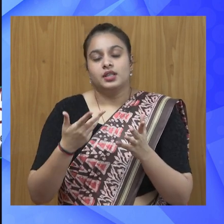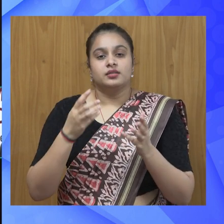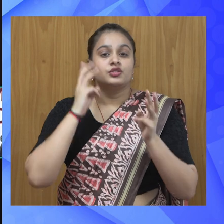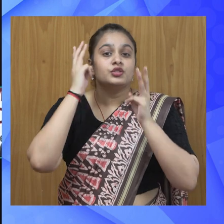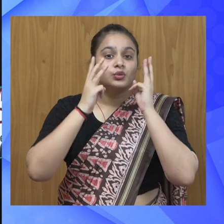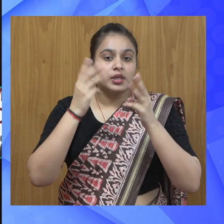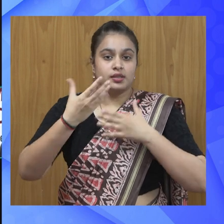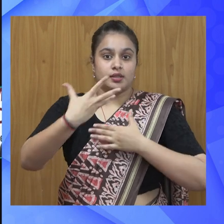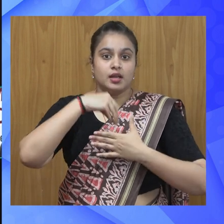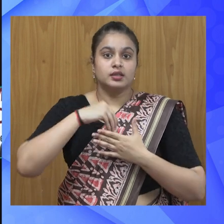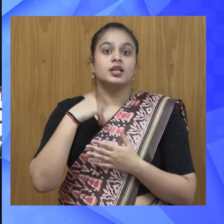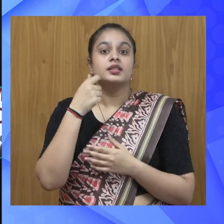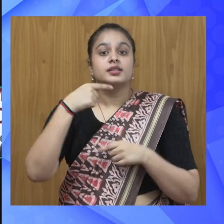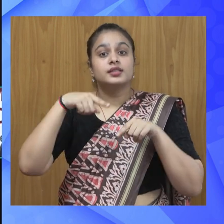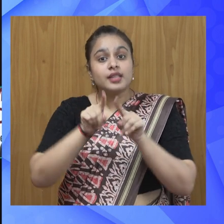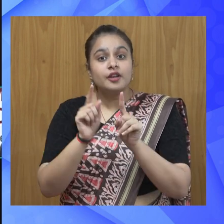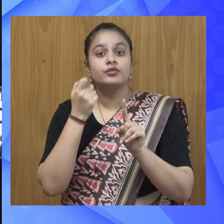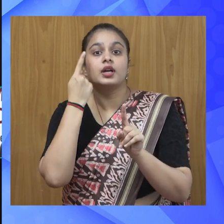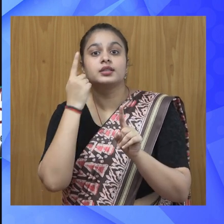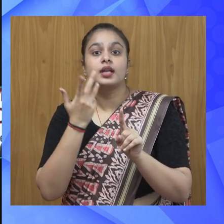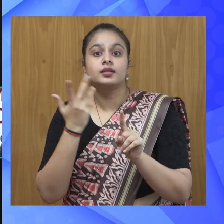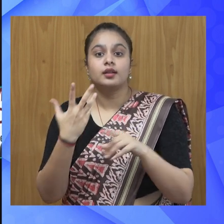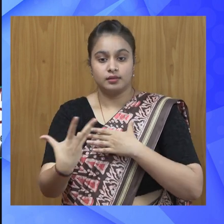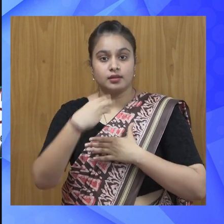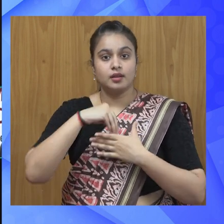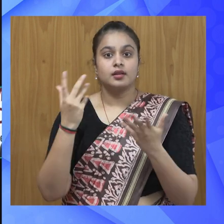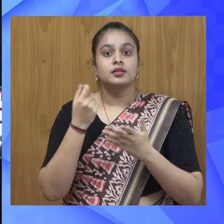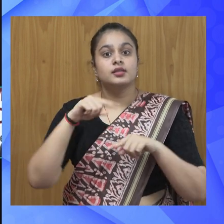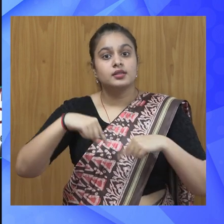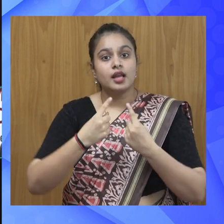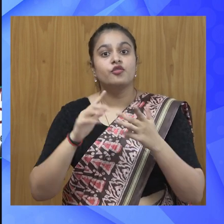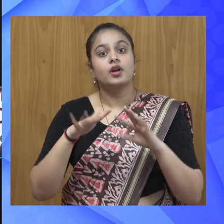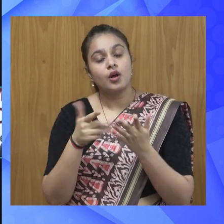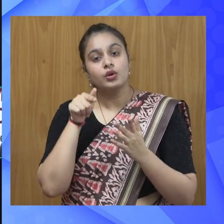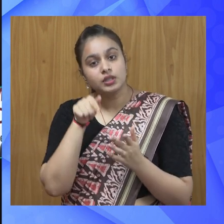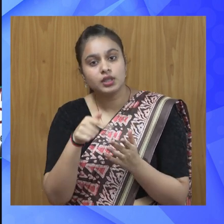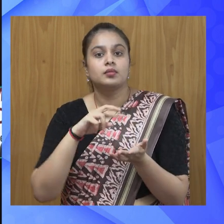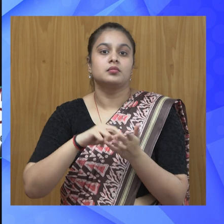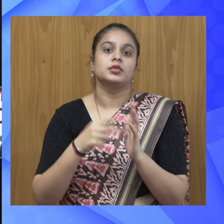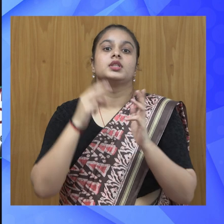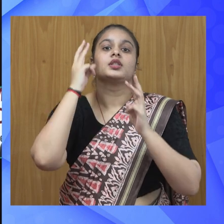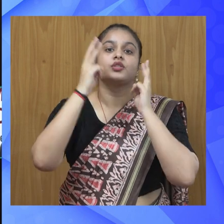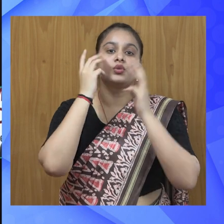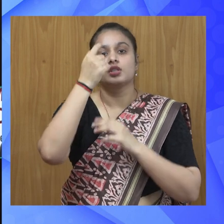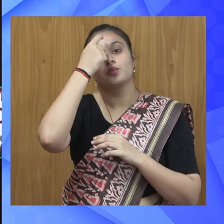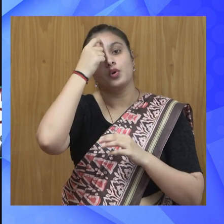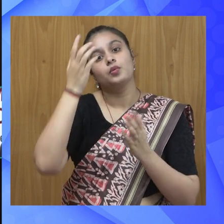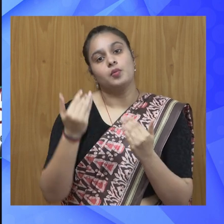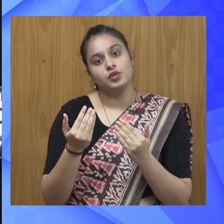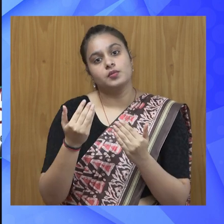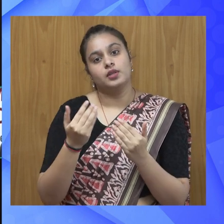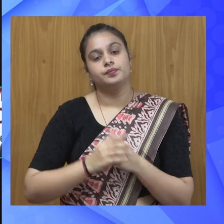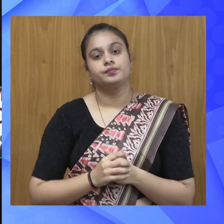है कैसे आपने उसको समझा है, परसीव किया है, वो एक इम्पॉर्टेंट चीज है। उसी की वजह से कभी कभी प्रॉब्लम होती है। जैसे आप ग्लास